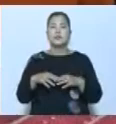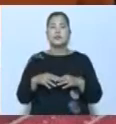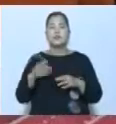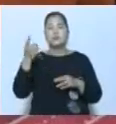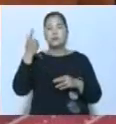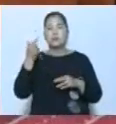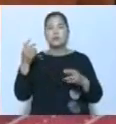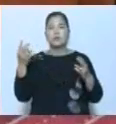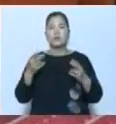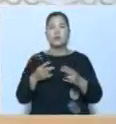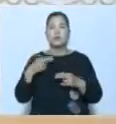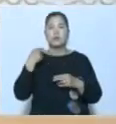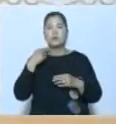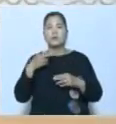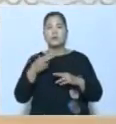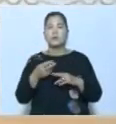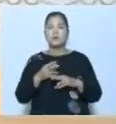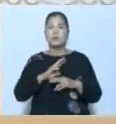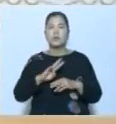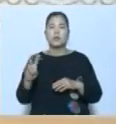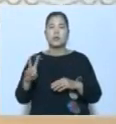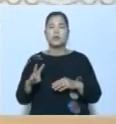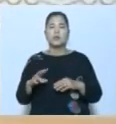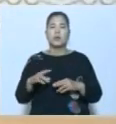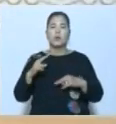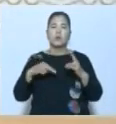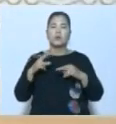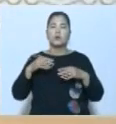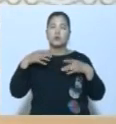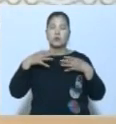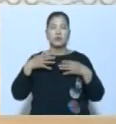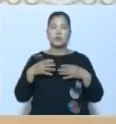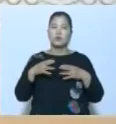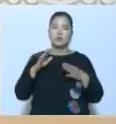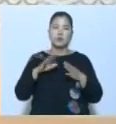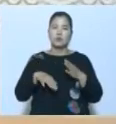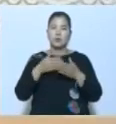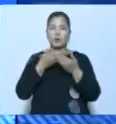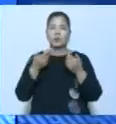Жауапкершілікті ешқандай деңгейде түсірмеу керек. Соған көңіл аударуыңызды сұраймын.